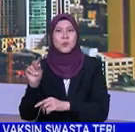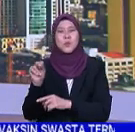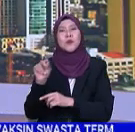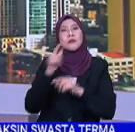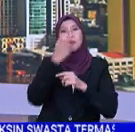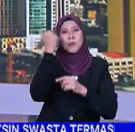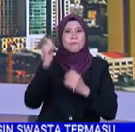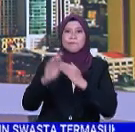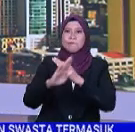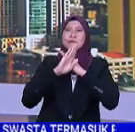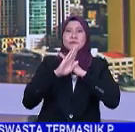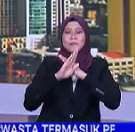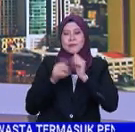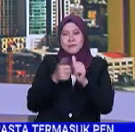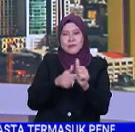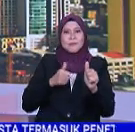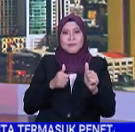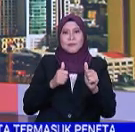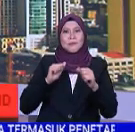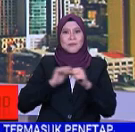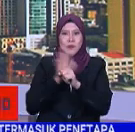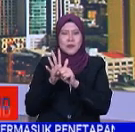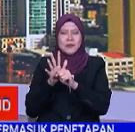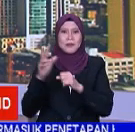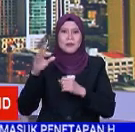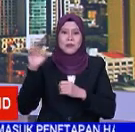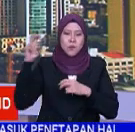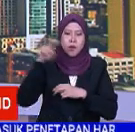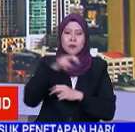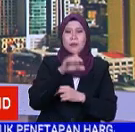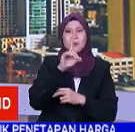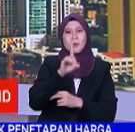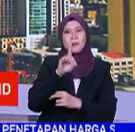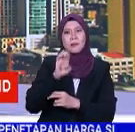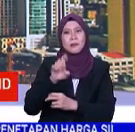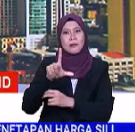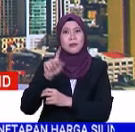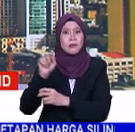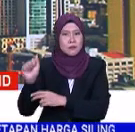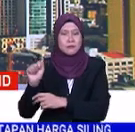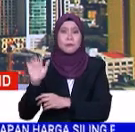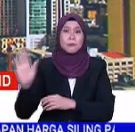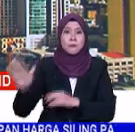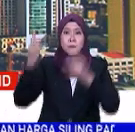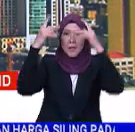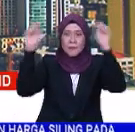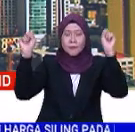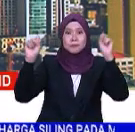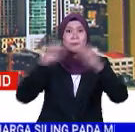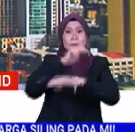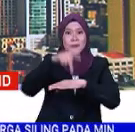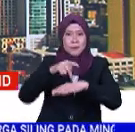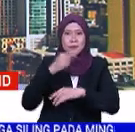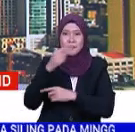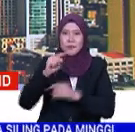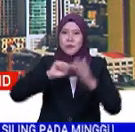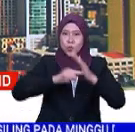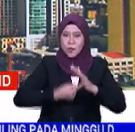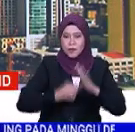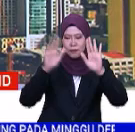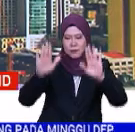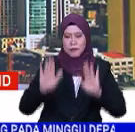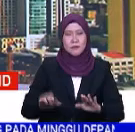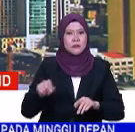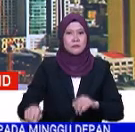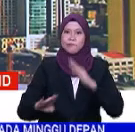penularan COVID-19, terutamanya varian Delta. Jurucakap Pejabat Presiden berkata, larangan kemasukan itu berkuat kuasa Ahad